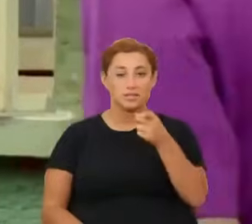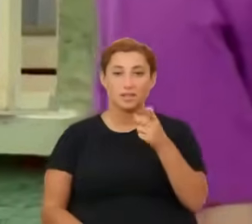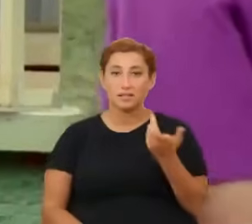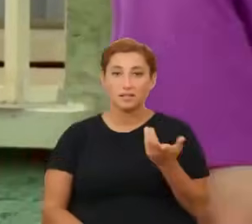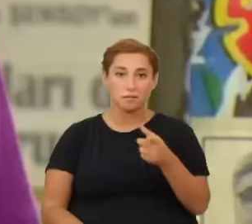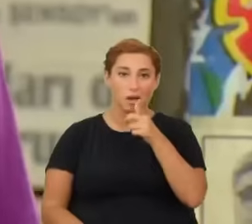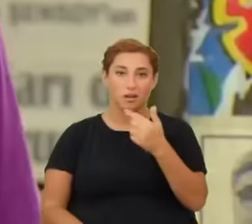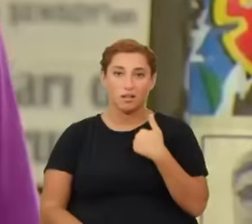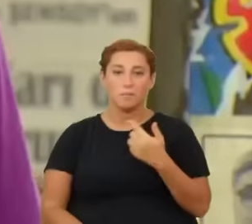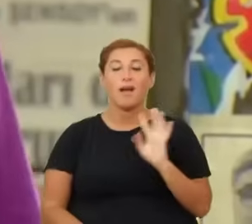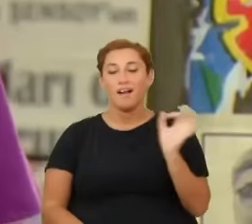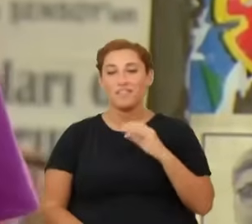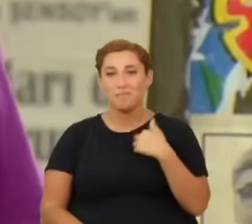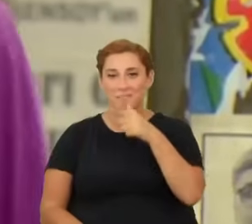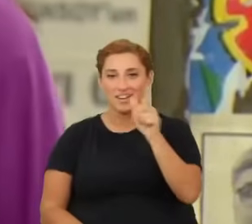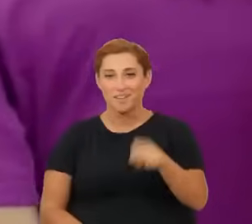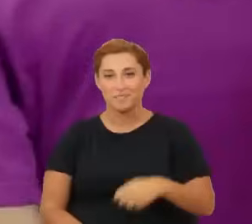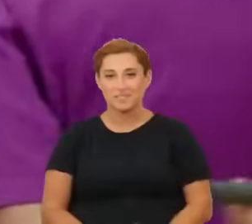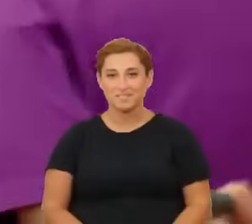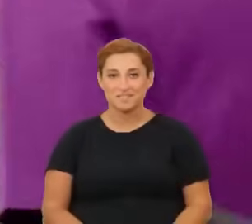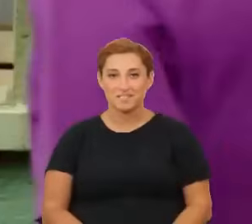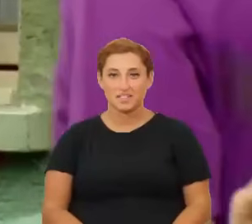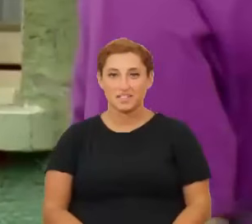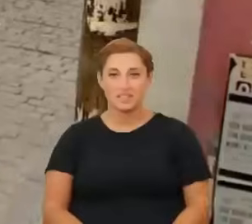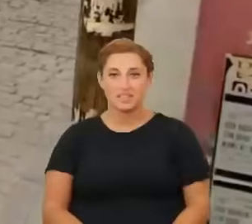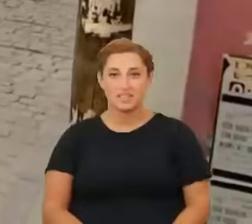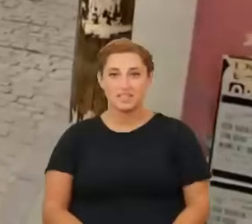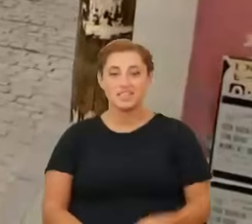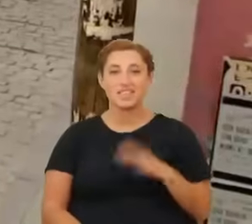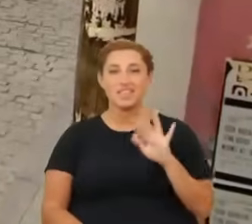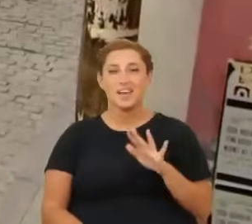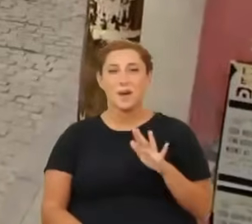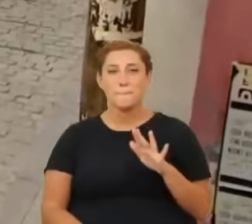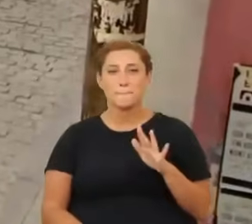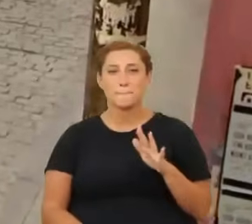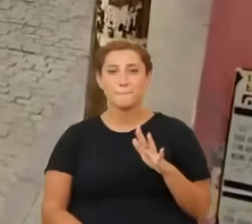Sen seslendin. Ya ben seslendim. Ya...